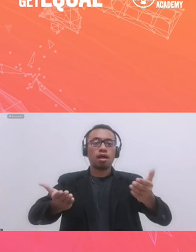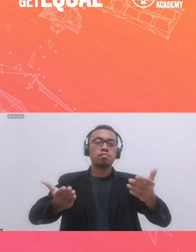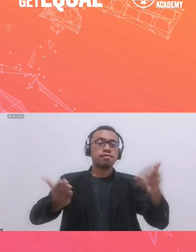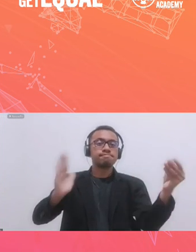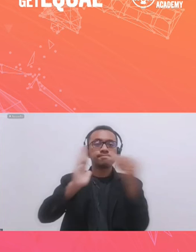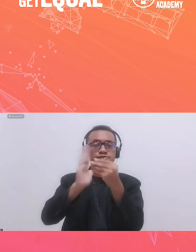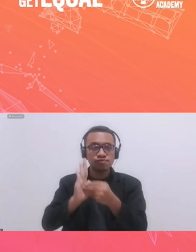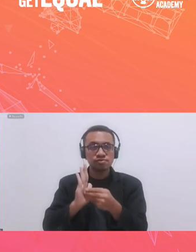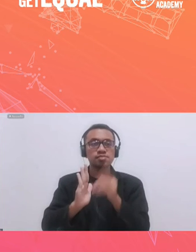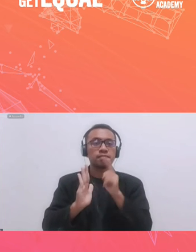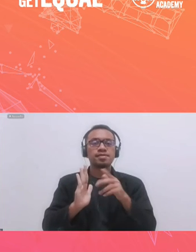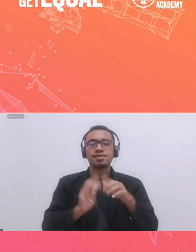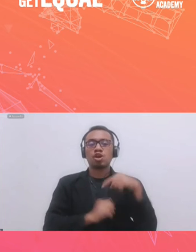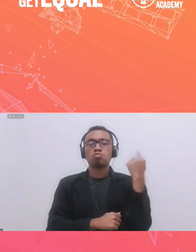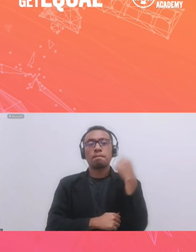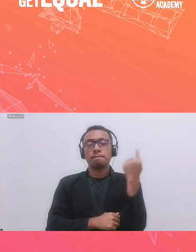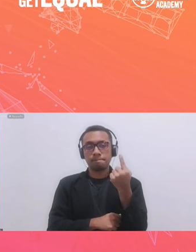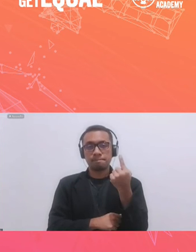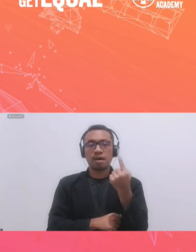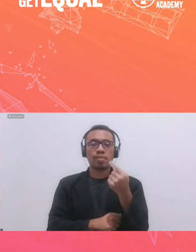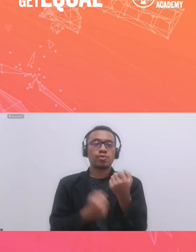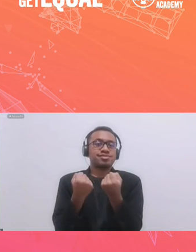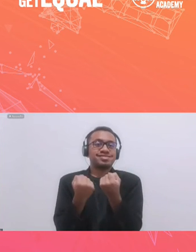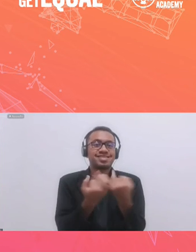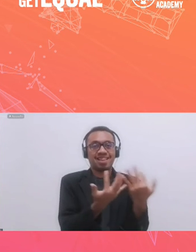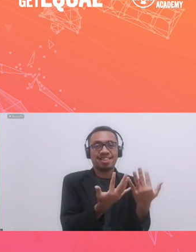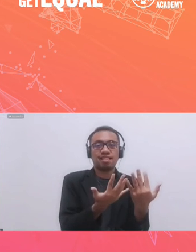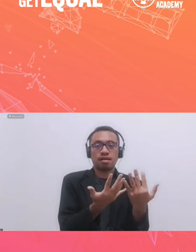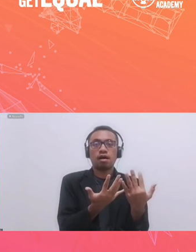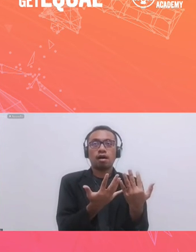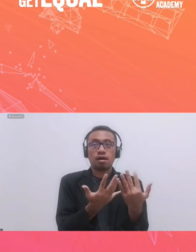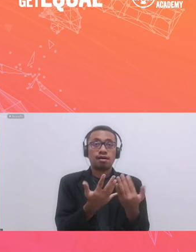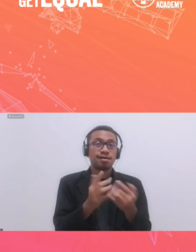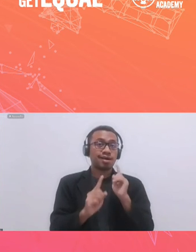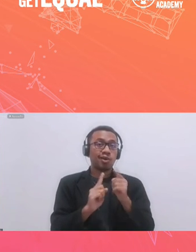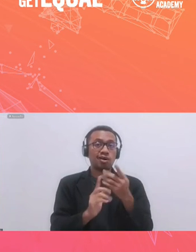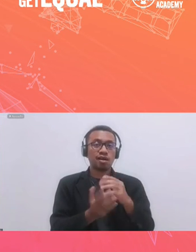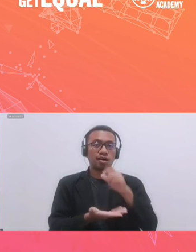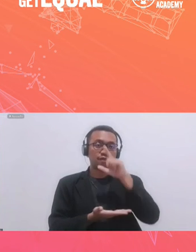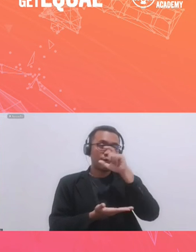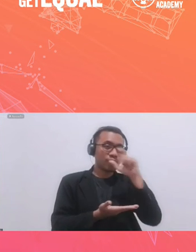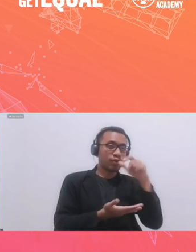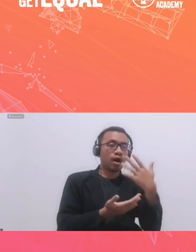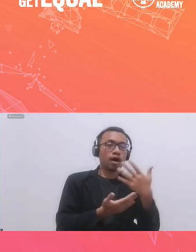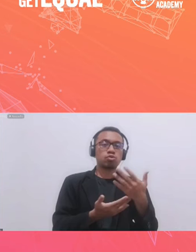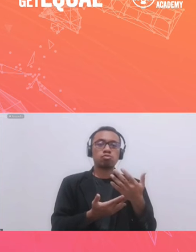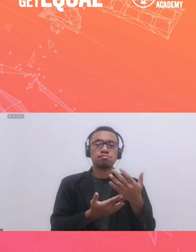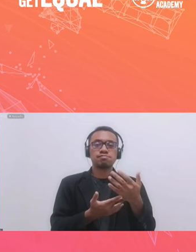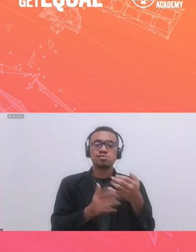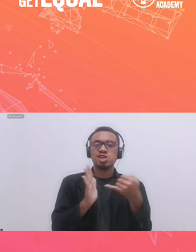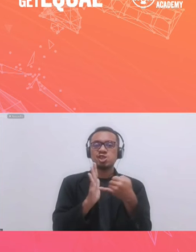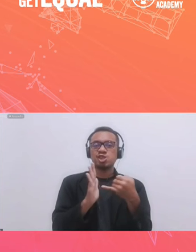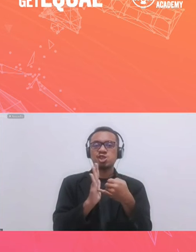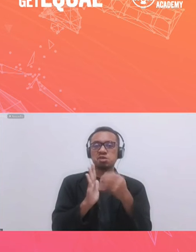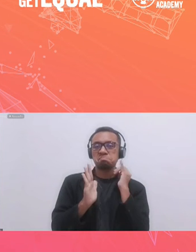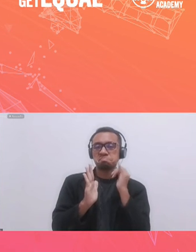ranah publik online, ranah publik digital, sehingga ketika memberikan konten-konten yang tidak baik atau konten-konten yang melanggar